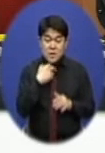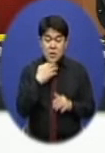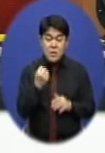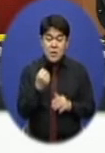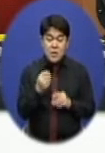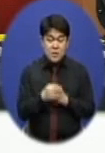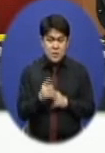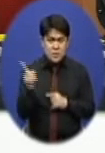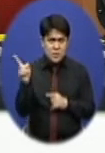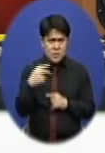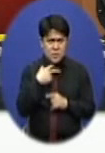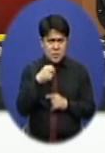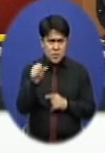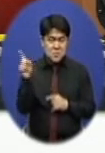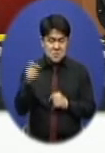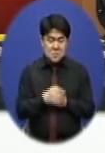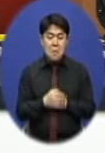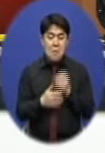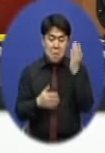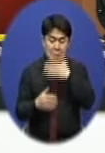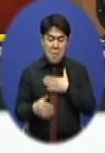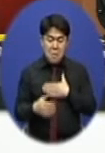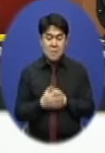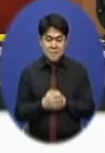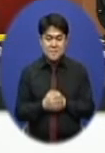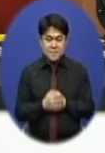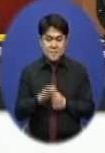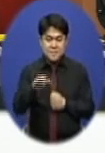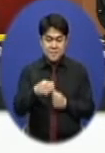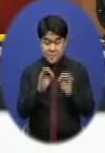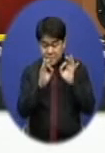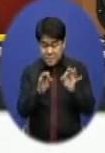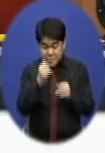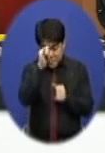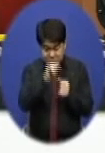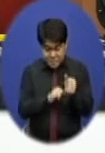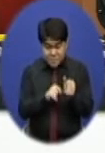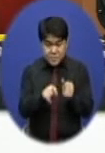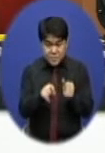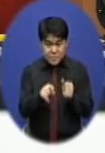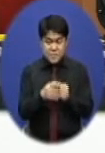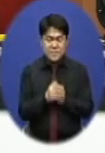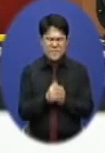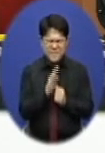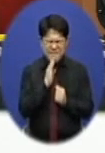시아버님이? 75래가 75세세요. 네. 아, 그러시군요. 아, 보니까 우리 효부 며느리시구나. 네.